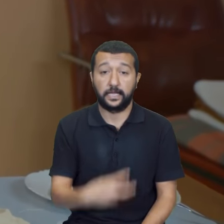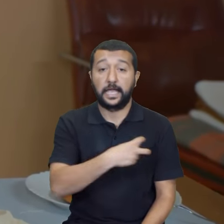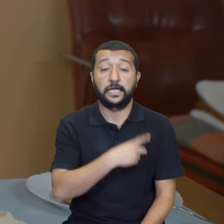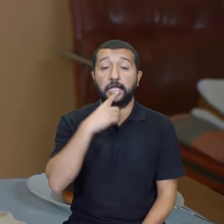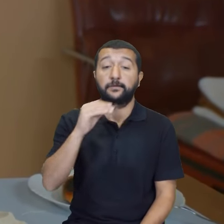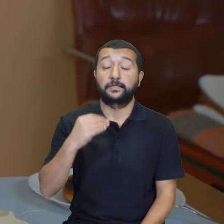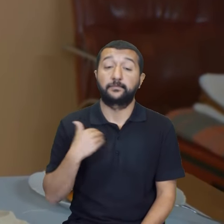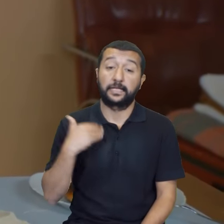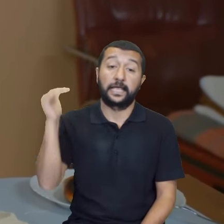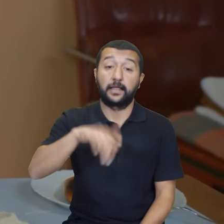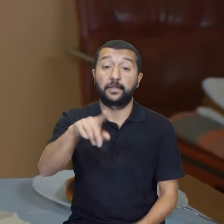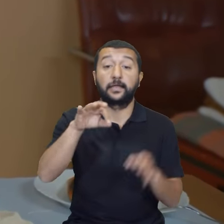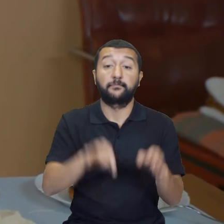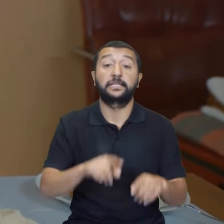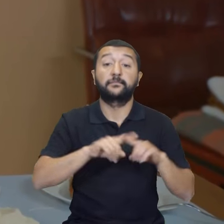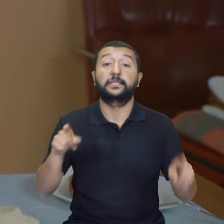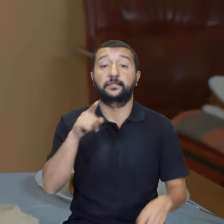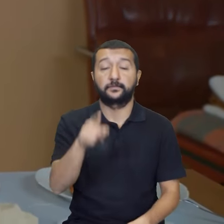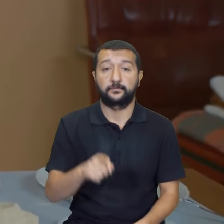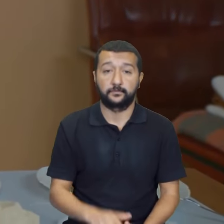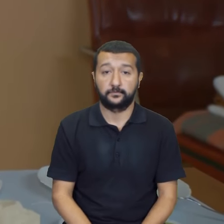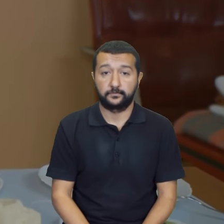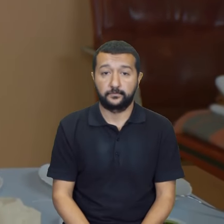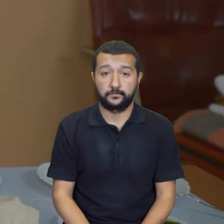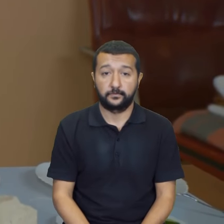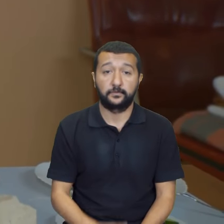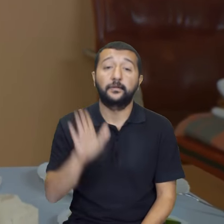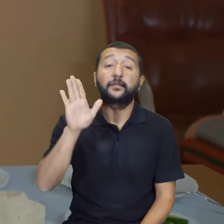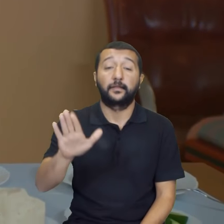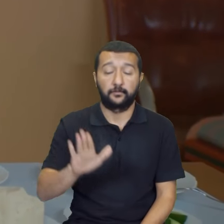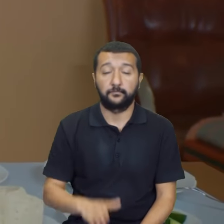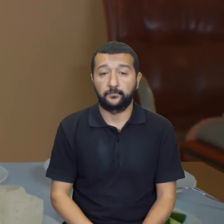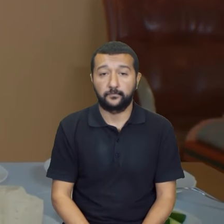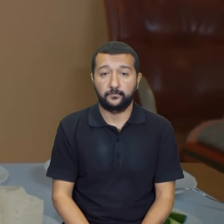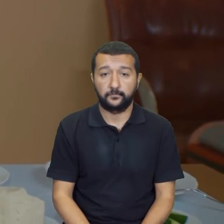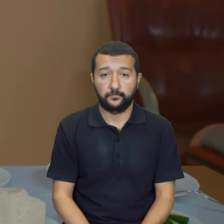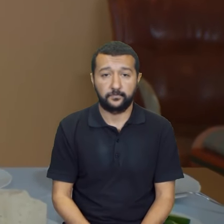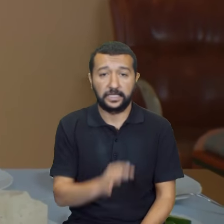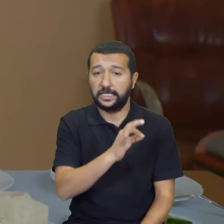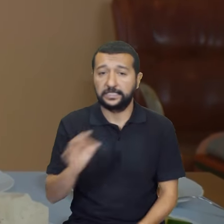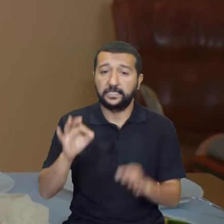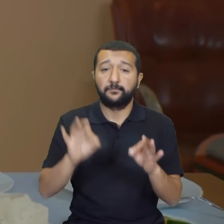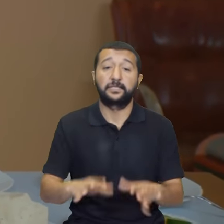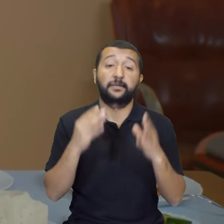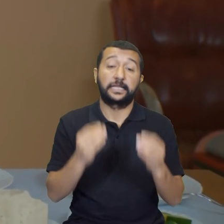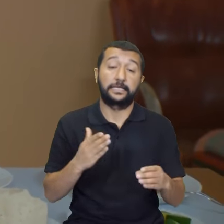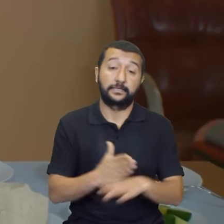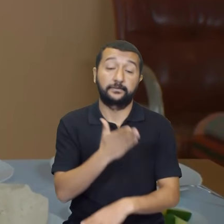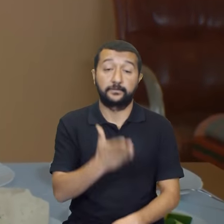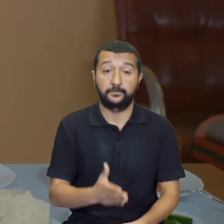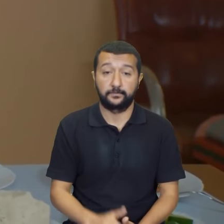Aşk pastam, ben gelmeden başlama sakın. Tamam. Hiç başlamasam daha iyi